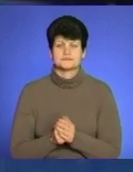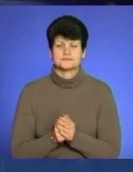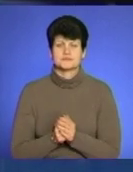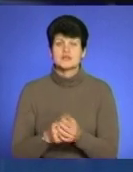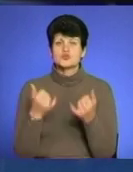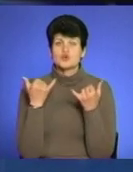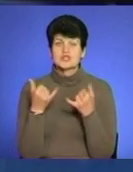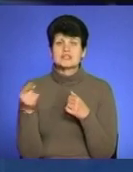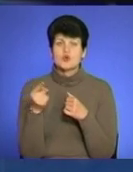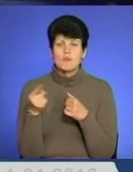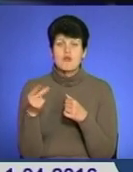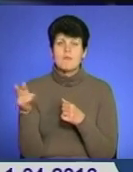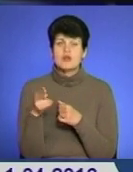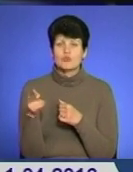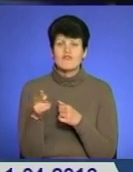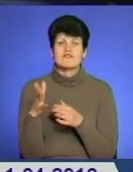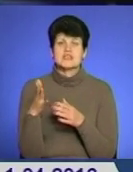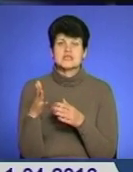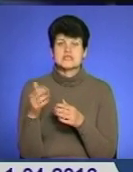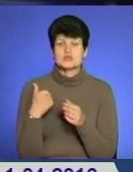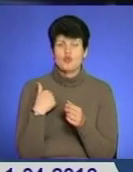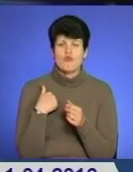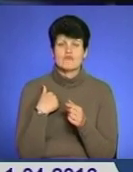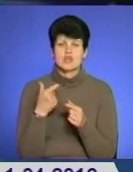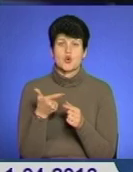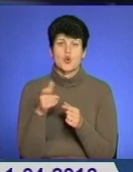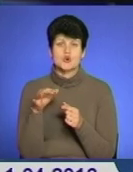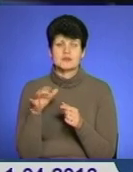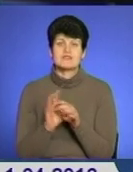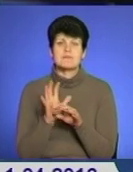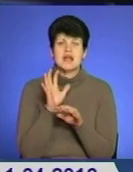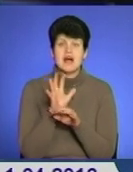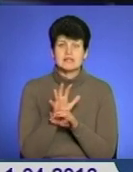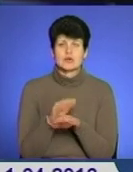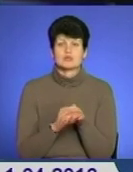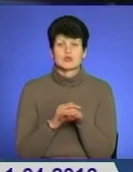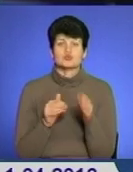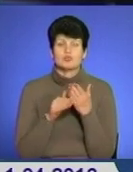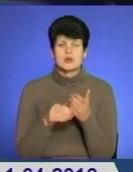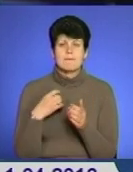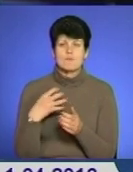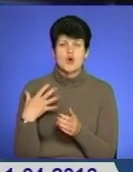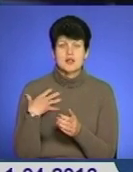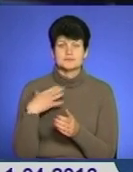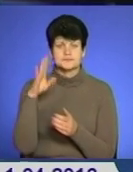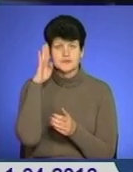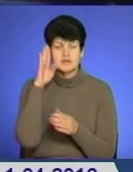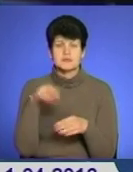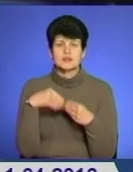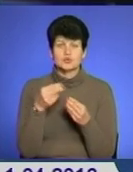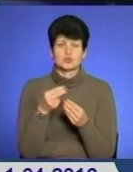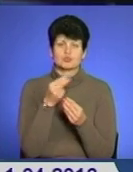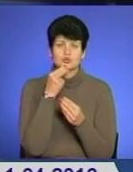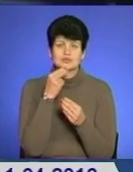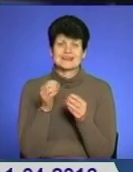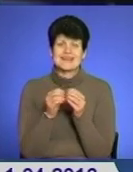Сьогодні з Тернополя у Маріуполь у військовій госпіталі відправили гуманітарну допомогу для поранених бійців. Їм передадуть продукти, а це понад 10